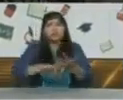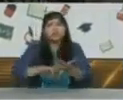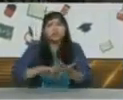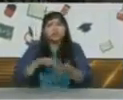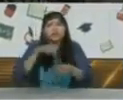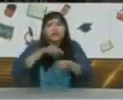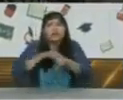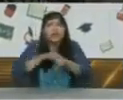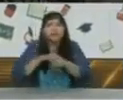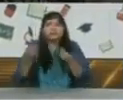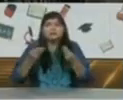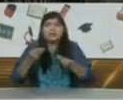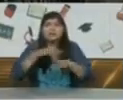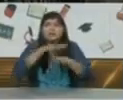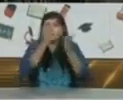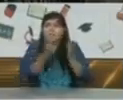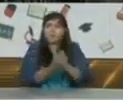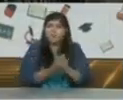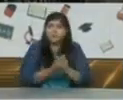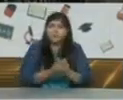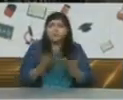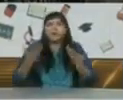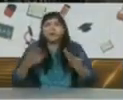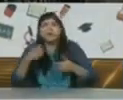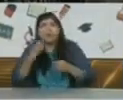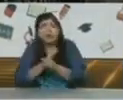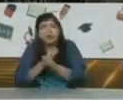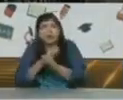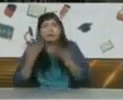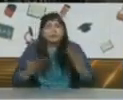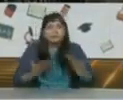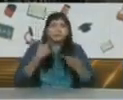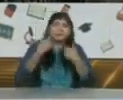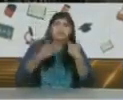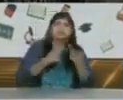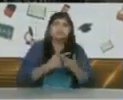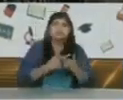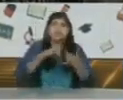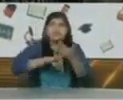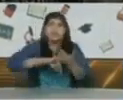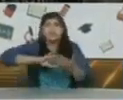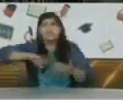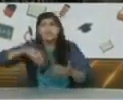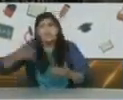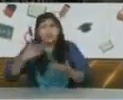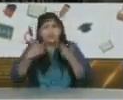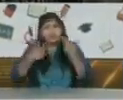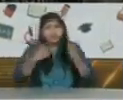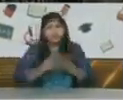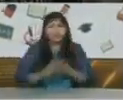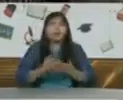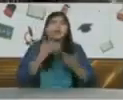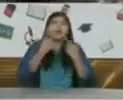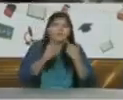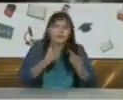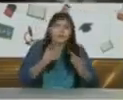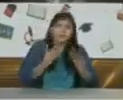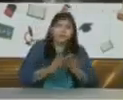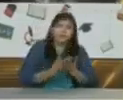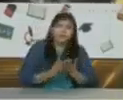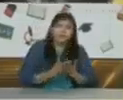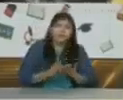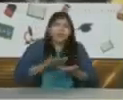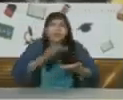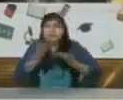टाइम मैनेजमेंट के संबंध में, उसके तौर तरीके संबंध में, सिलेबस के बाहर जाकर के भी कभी उनसे बातें करें, उनसे चर्चा